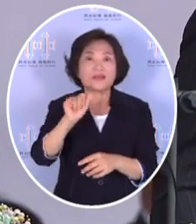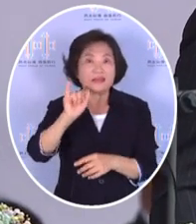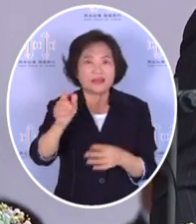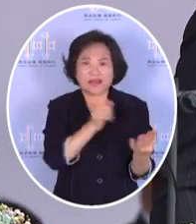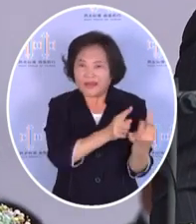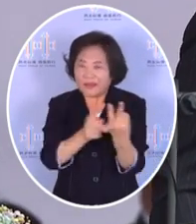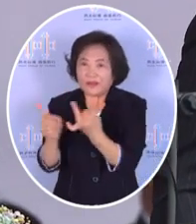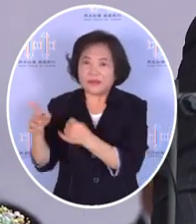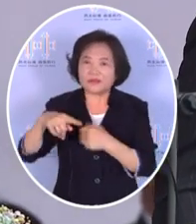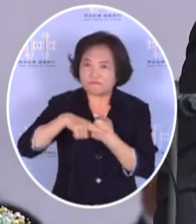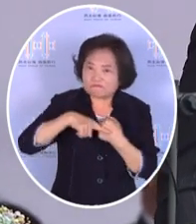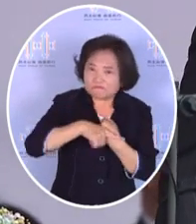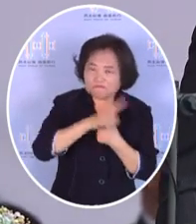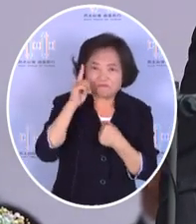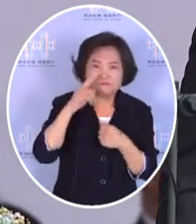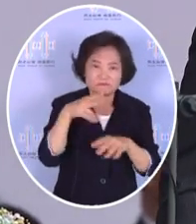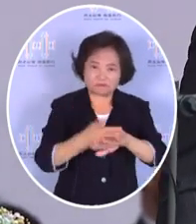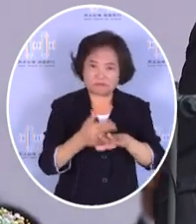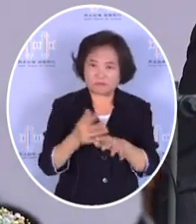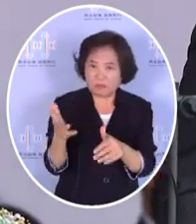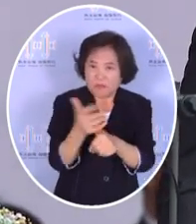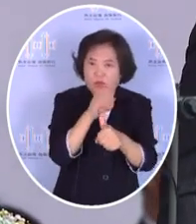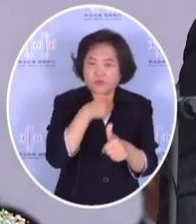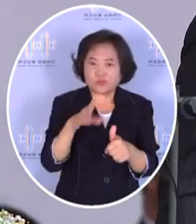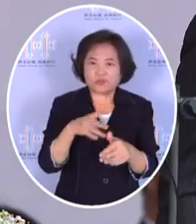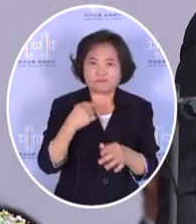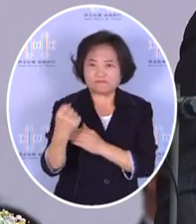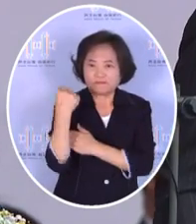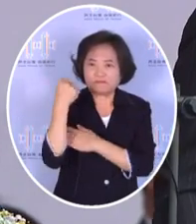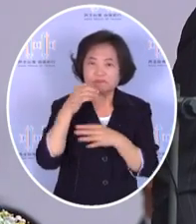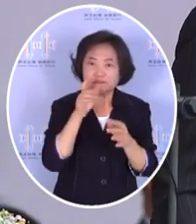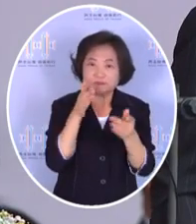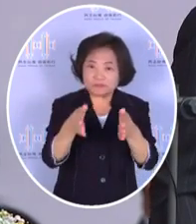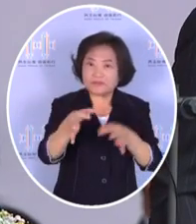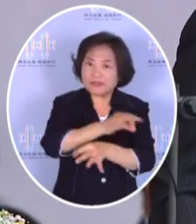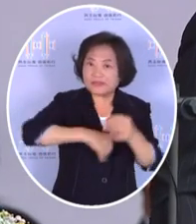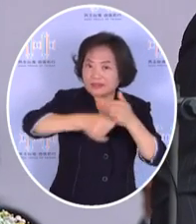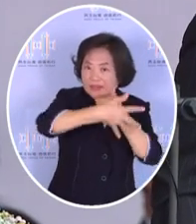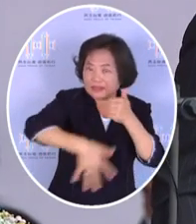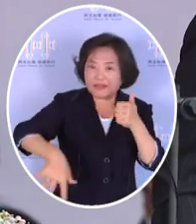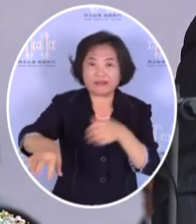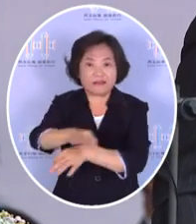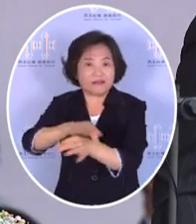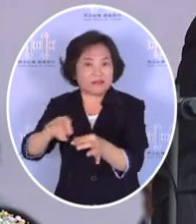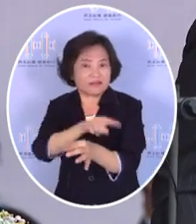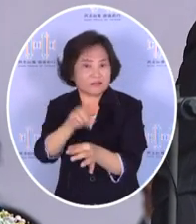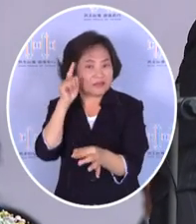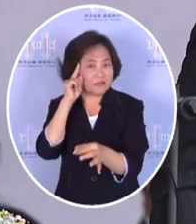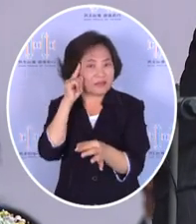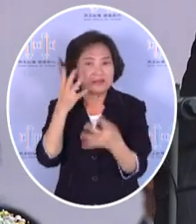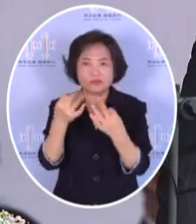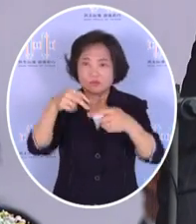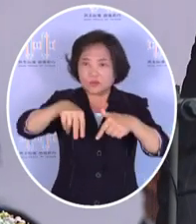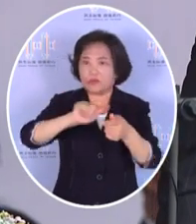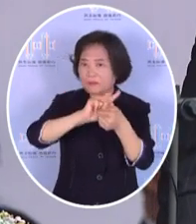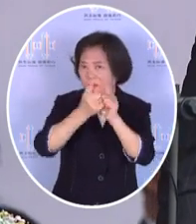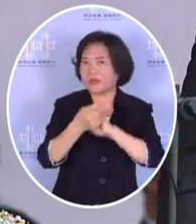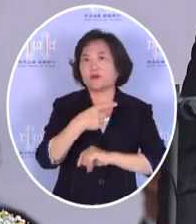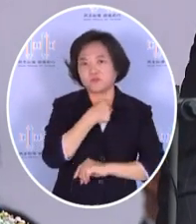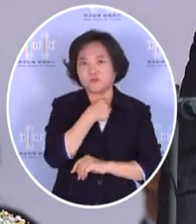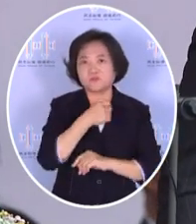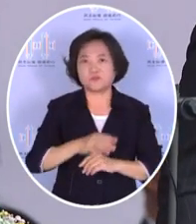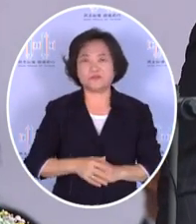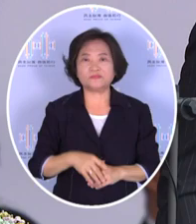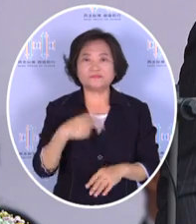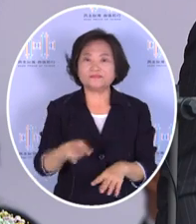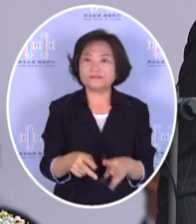发及掌握核心技术，加速推动产业跟经济的数位转型。